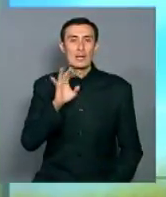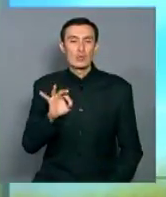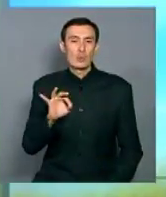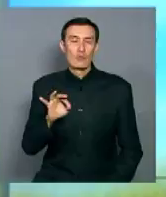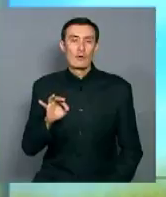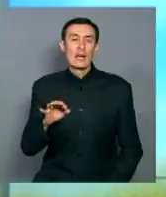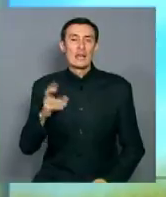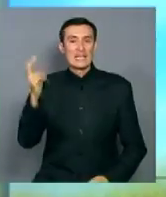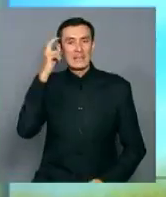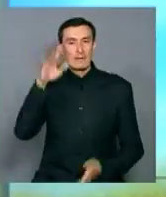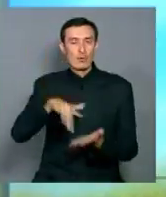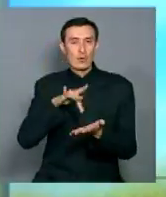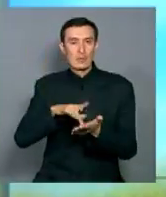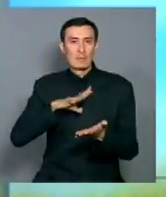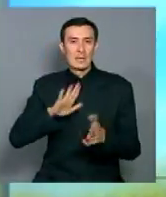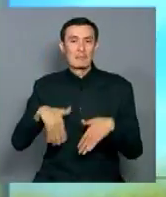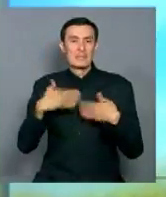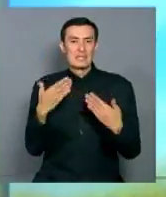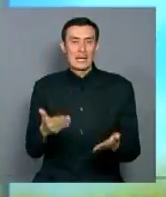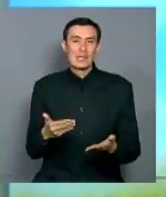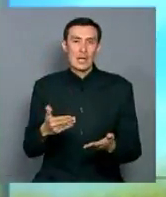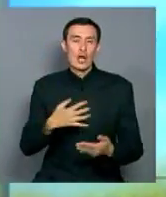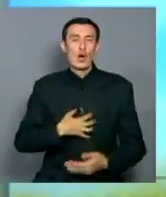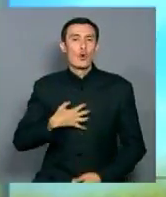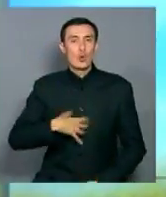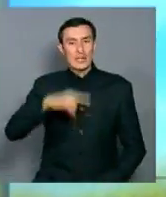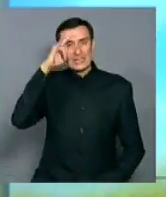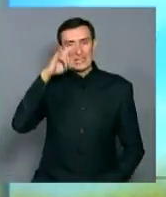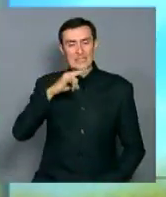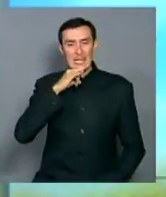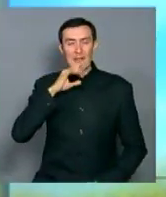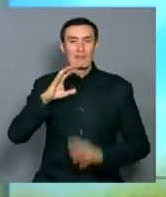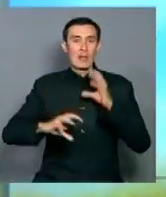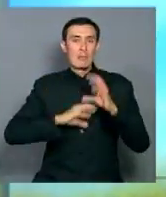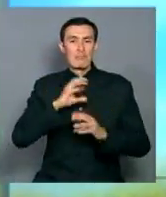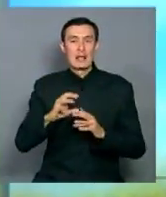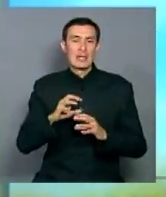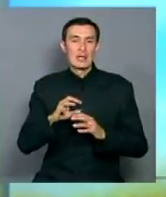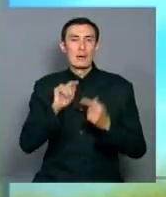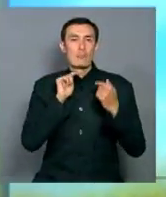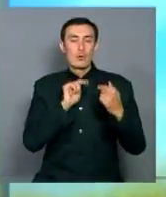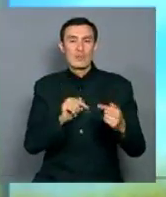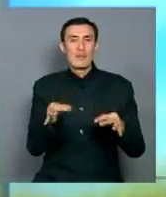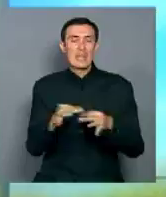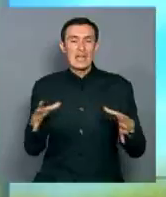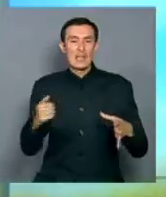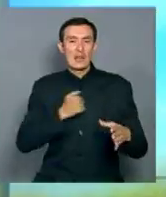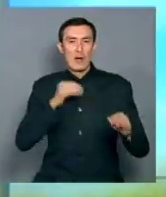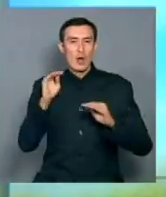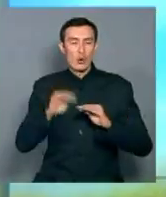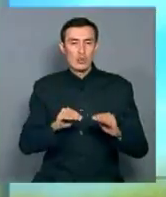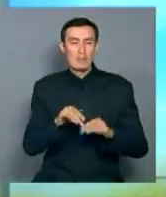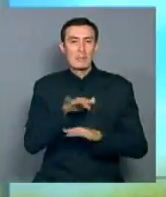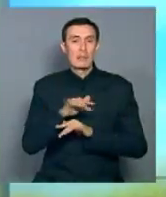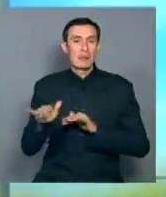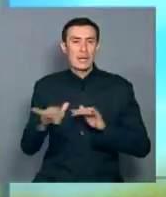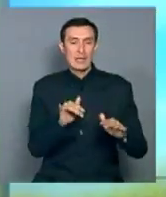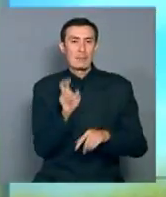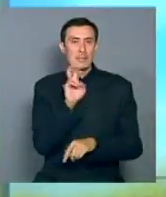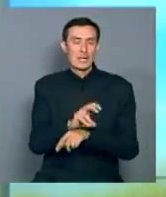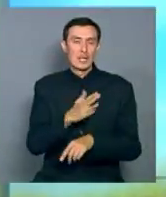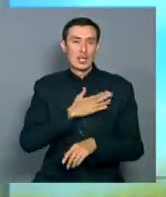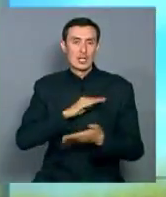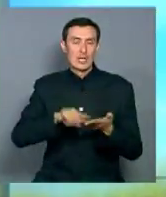«Атом» в Киеве прошла презентация издания «Роль Казахстана в глобальных действиях против ядерного оружия». Мероприятие посетили и наши